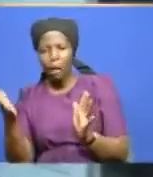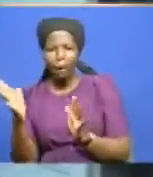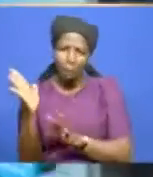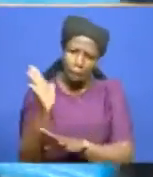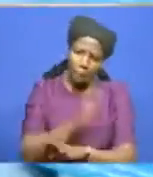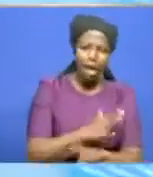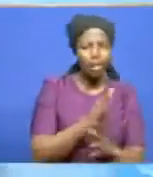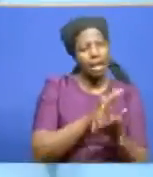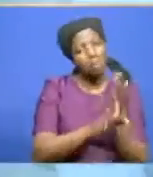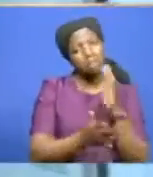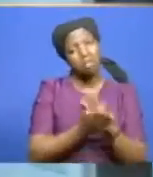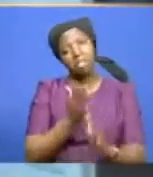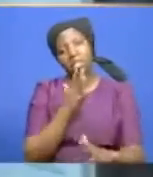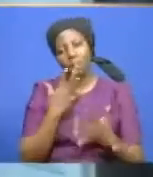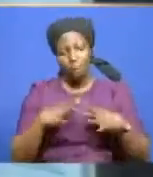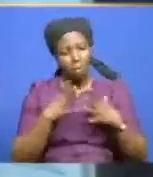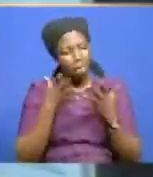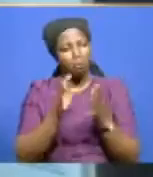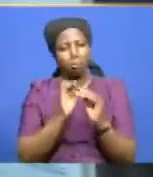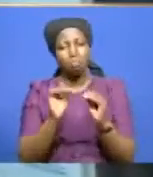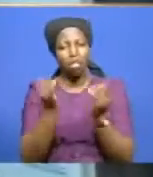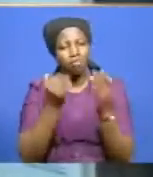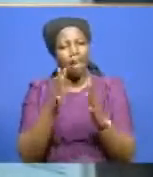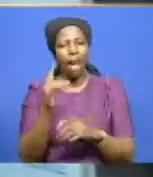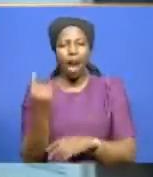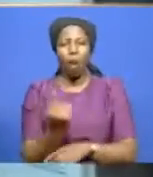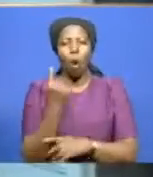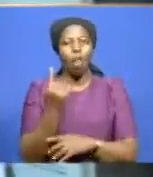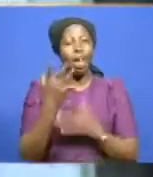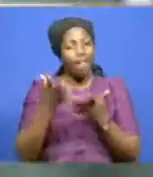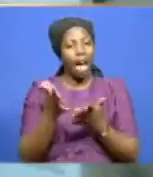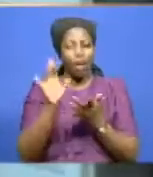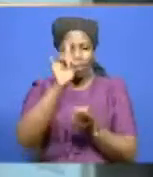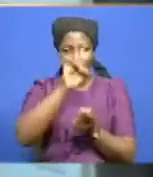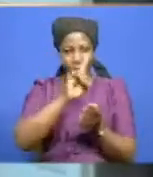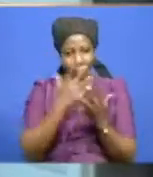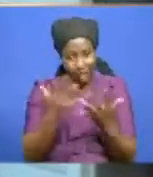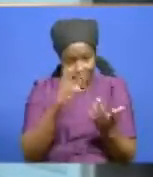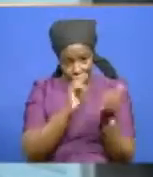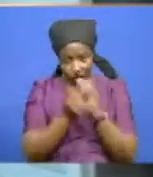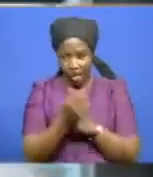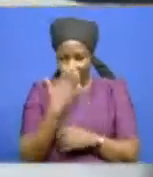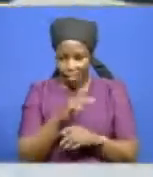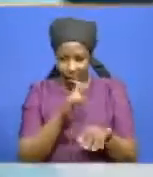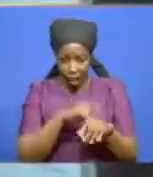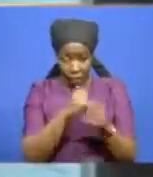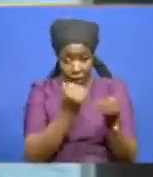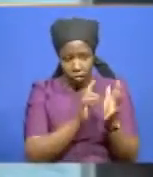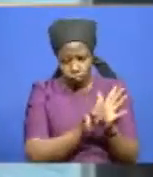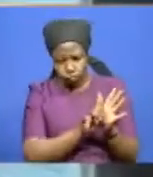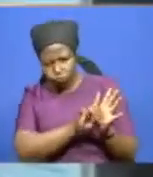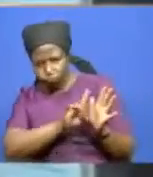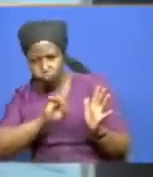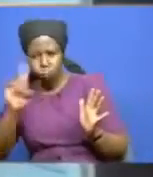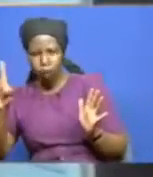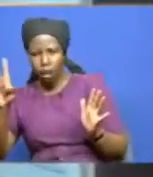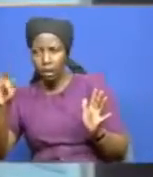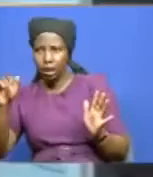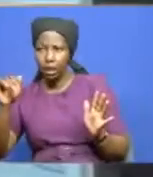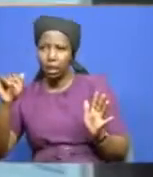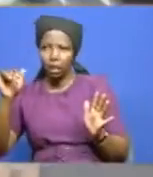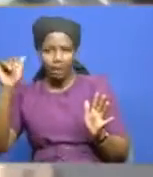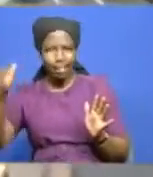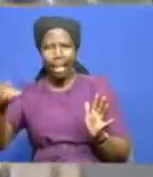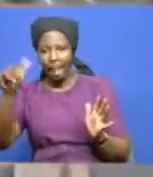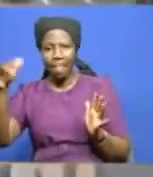inarudi bila watu, dereva anakuja mwenyewe. Siku hizi imebadilika. Kwa hivyo gari ikibeba mara moja inaenda inakaa station ile